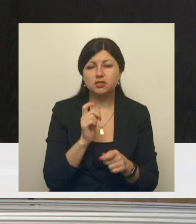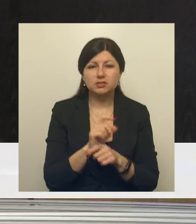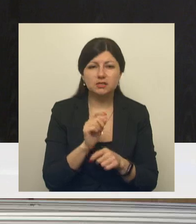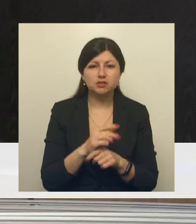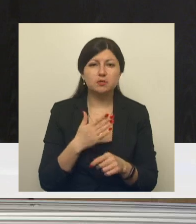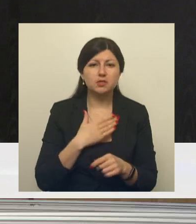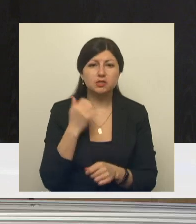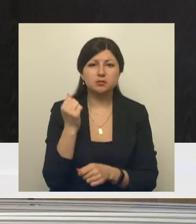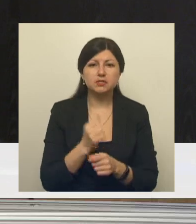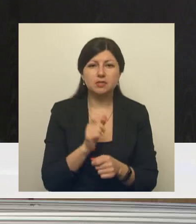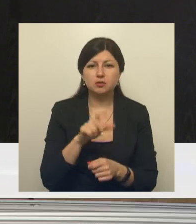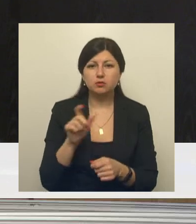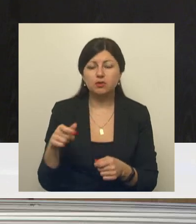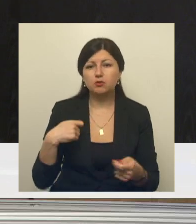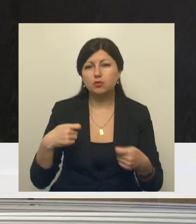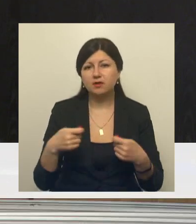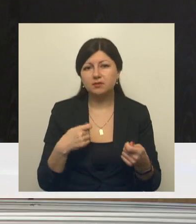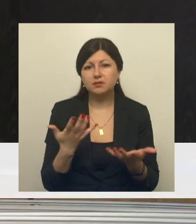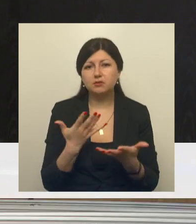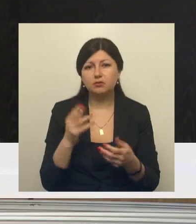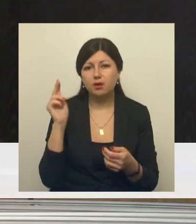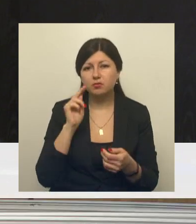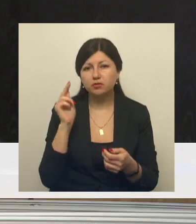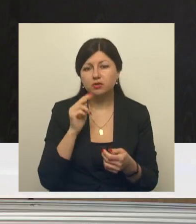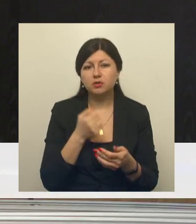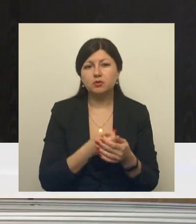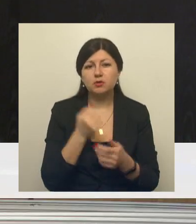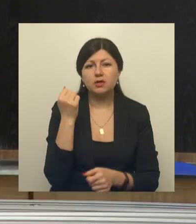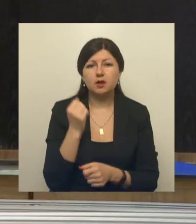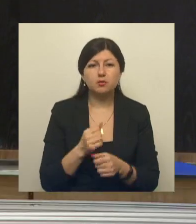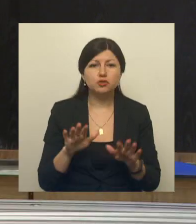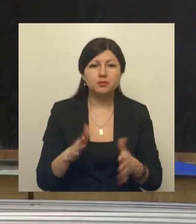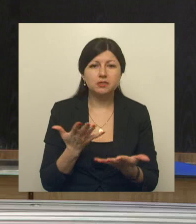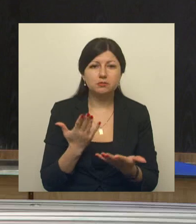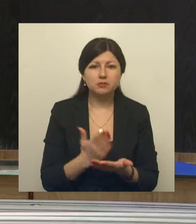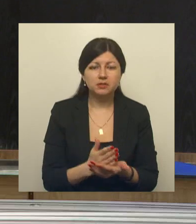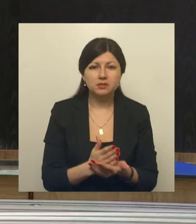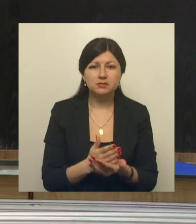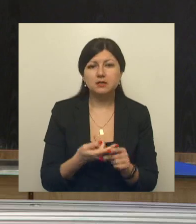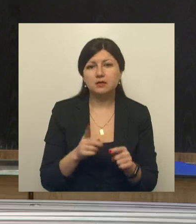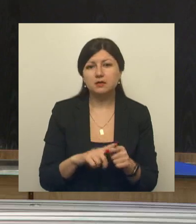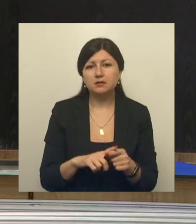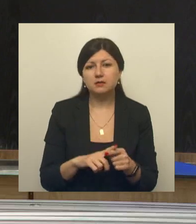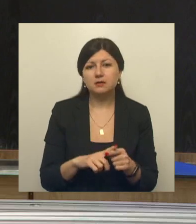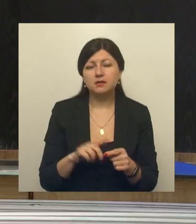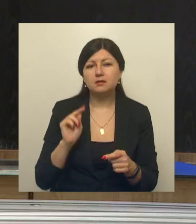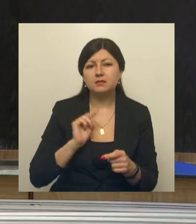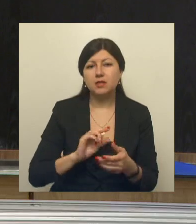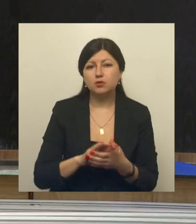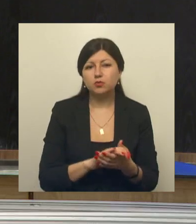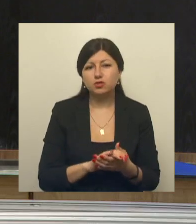нашими сотрудниками, от руководителей, которые обучаются, до рабочих мест, которые есть, это